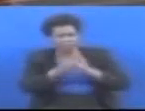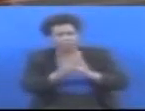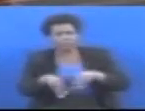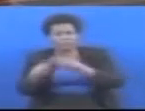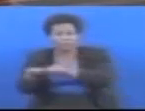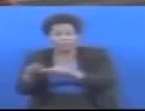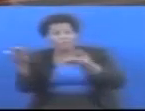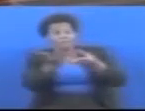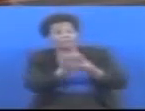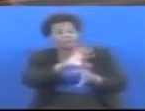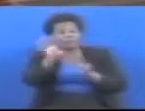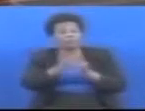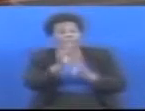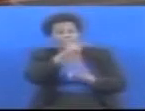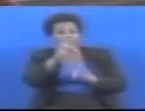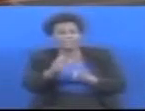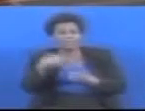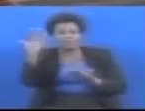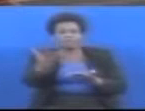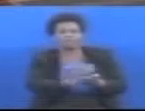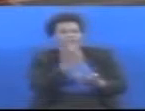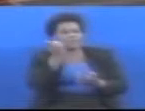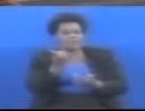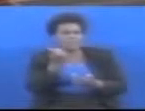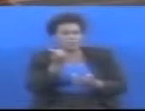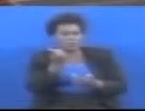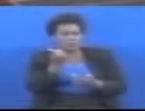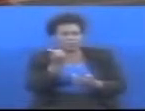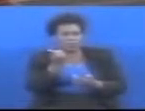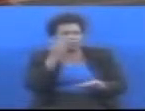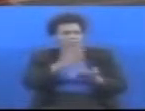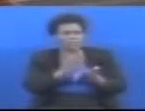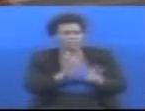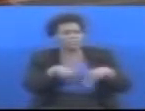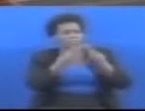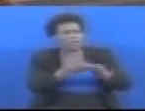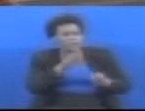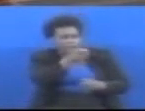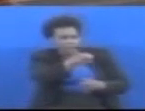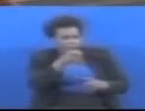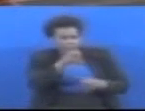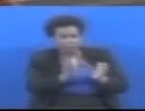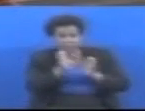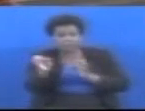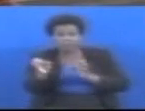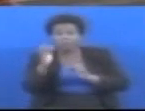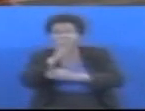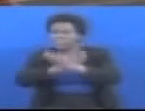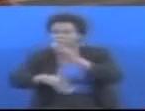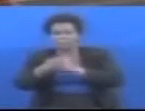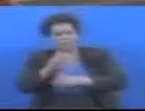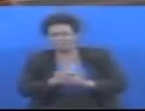zetu zote hapa nchini hazijafanikiwa kusimika ATM maalum na rafiki kwa watu wenye ulemavu hususan